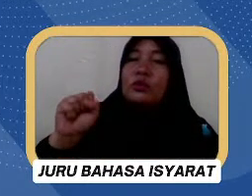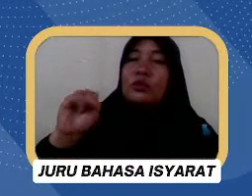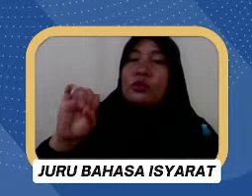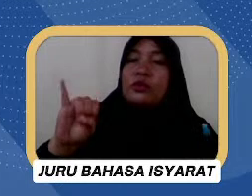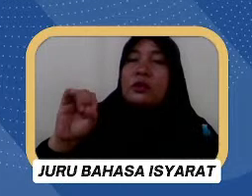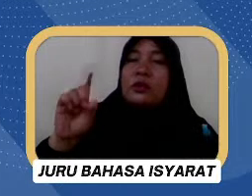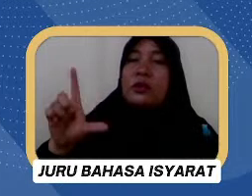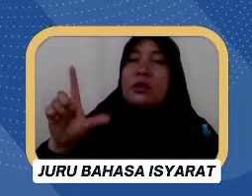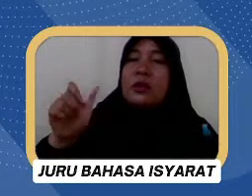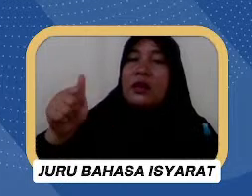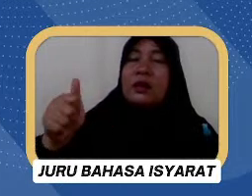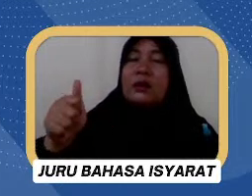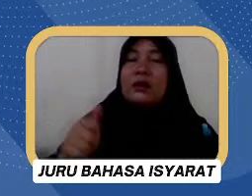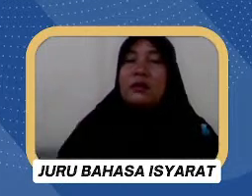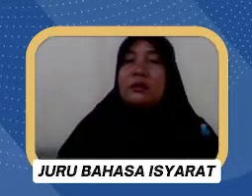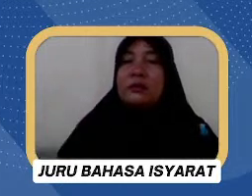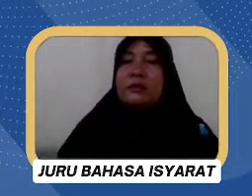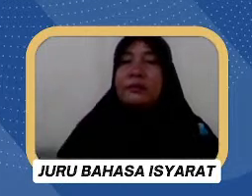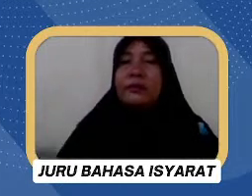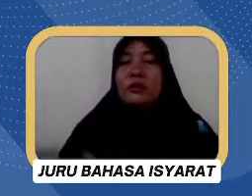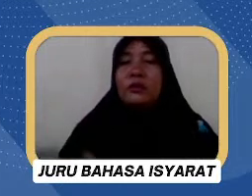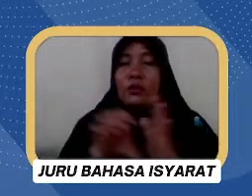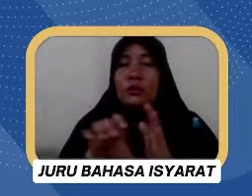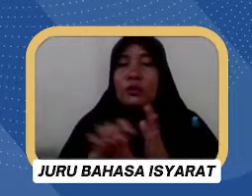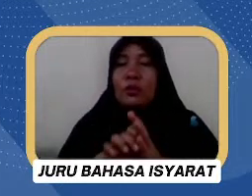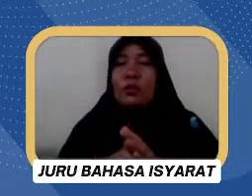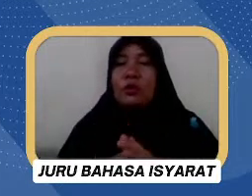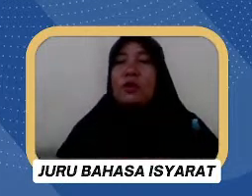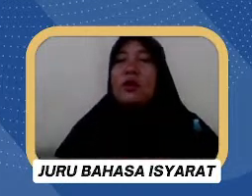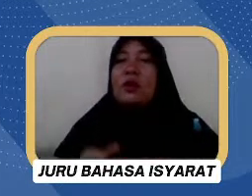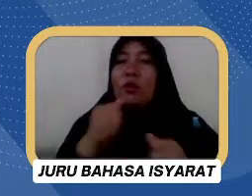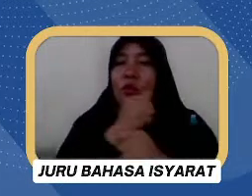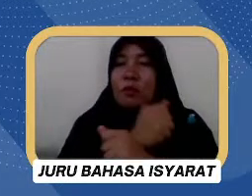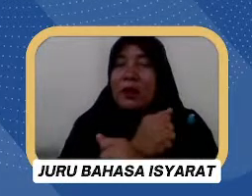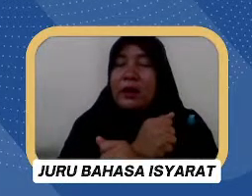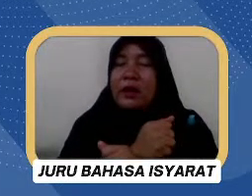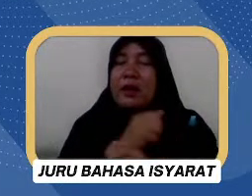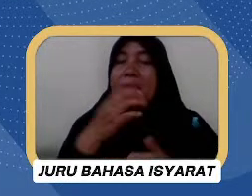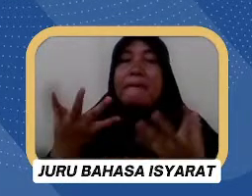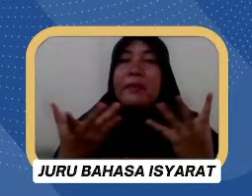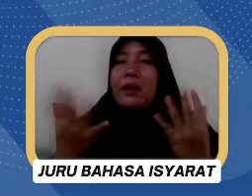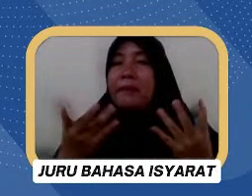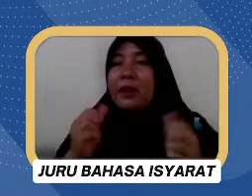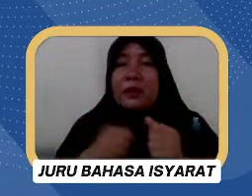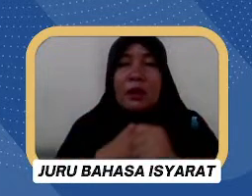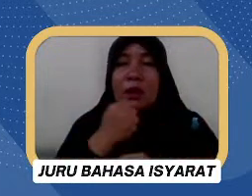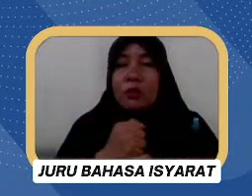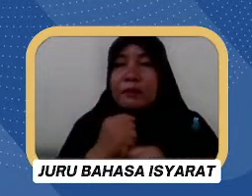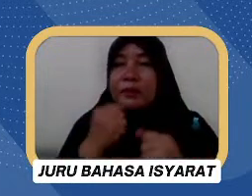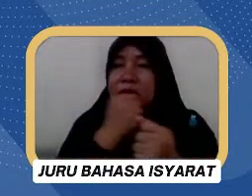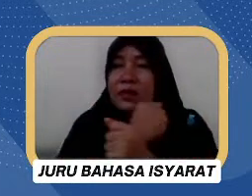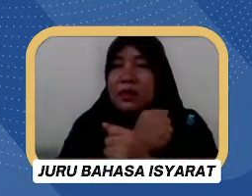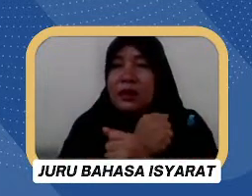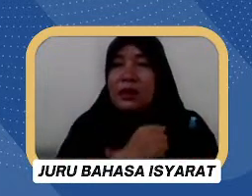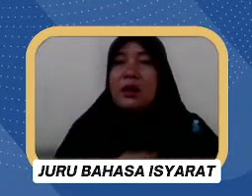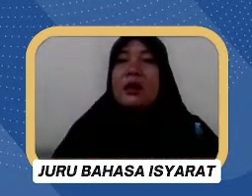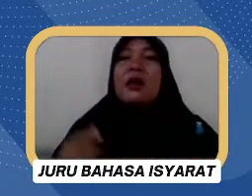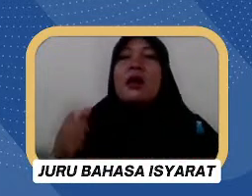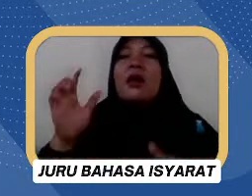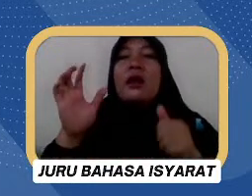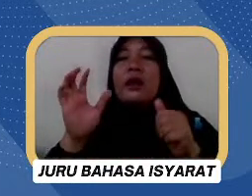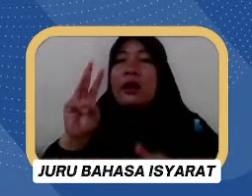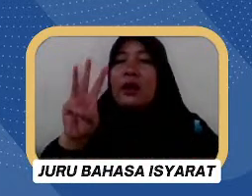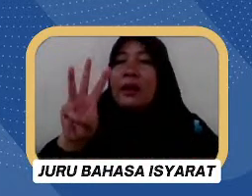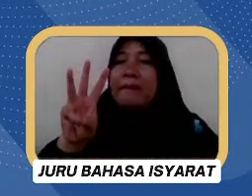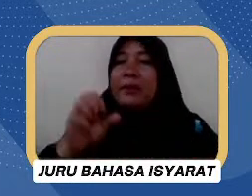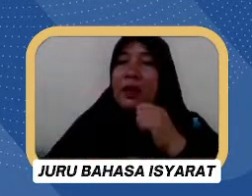Tentunya di situ ada 6 tahun penjara, denda 1 miliar. Ada penyebaran berita bohong, dendanya berapa? Di